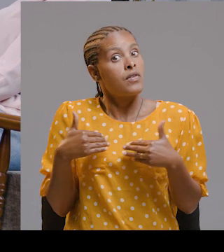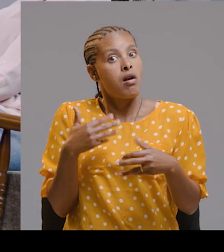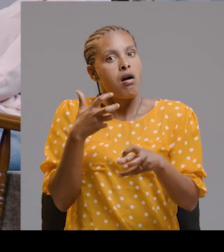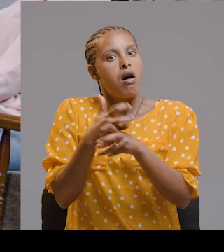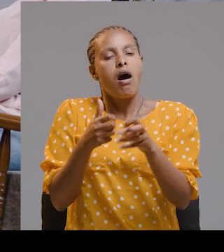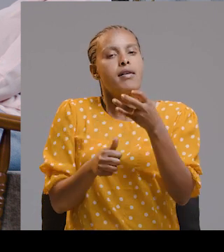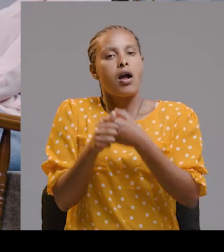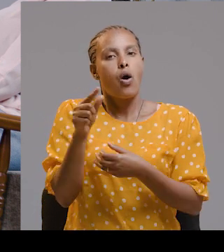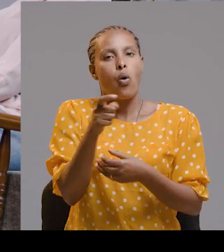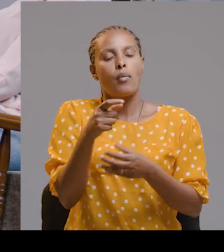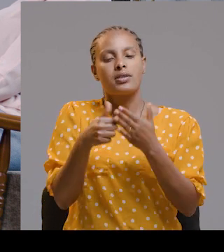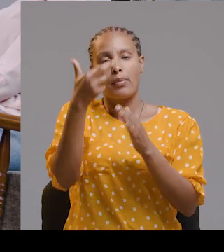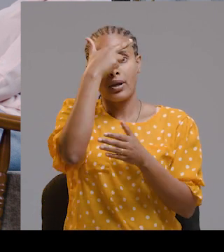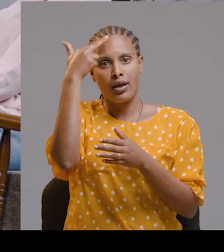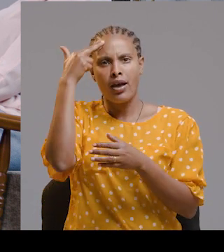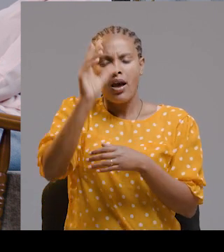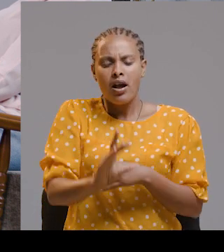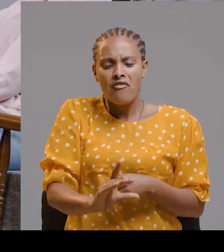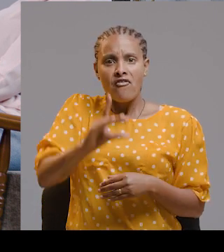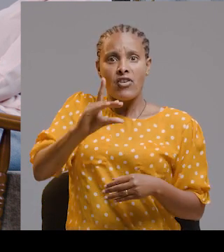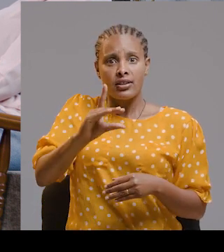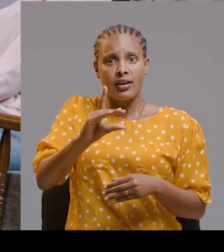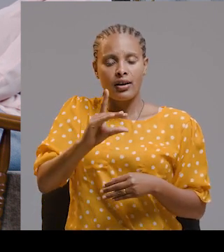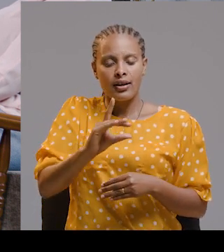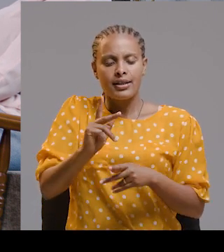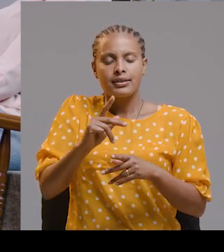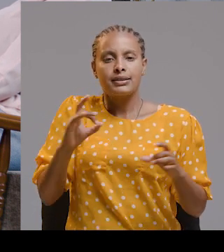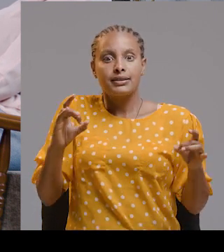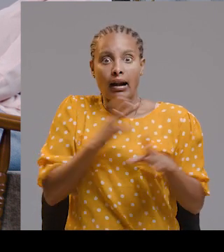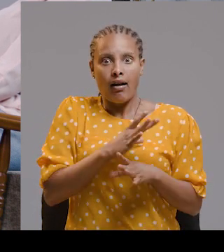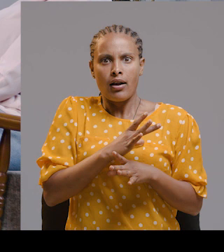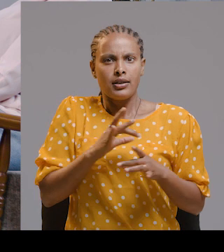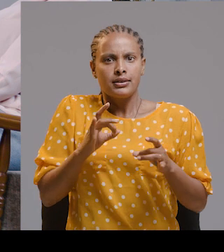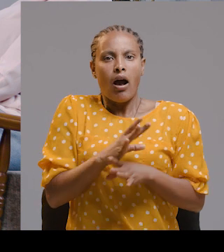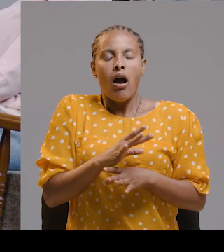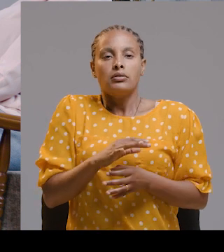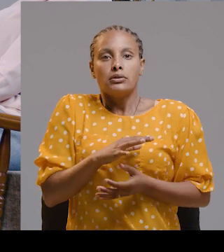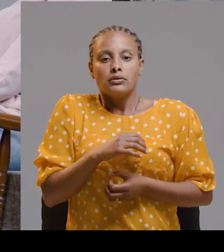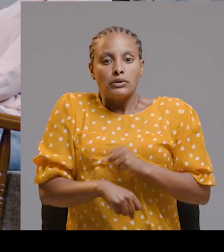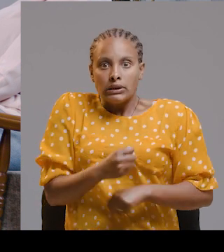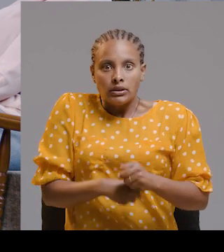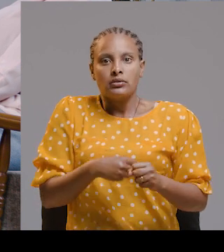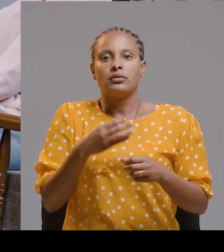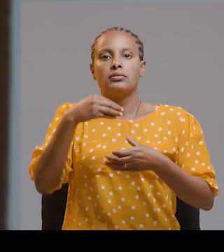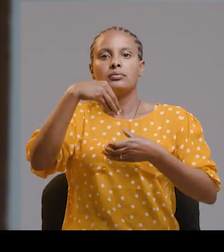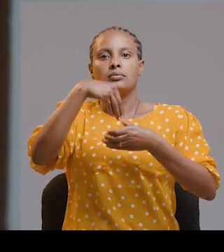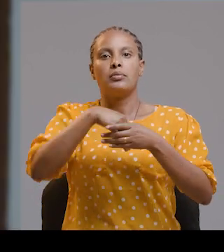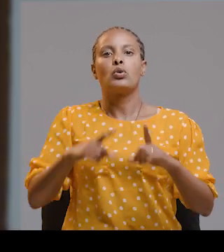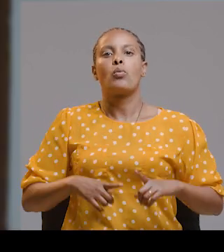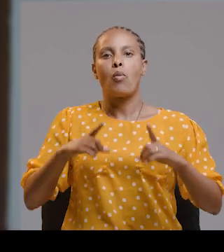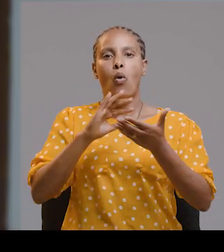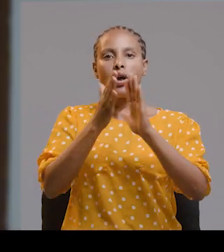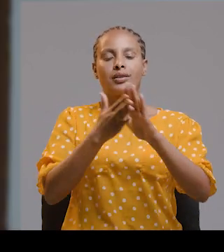መሆን በዛ ምክንያት ደግሞ በከፍተኛ ድንጋጤ ከፍተኛ ድንጋጤ ከፍተኛ ሽብር ውስጥ ሊከቱን የሚችሉ ነገሮች